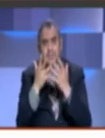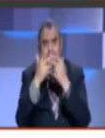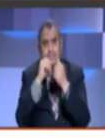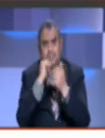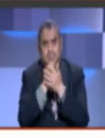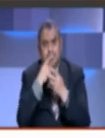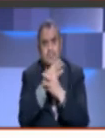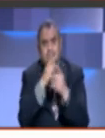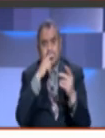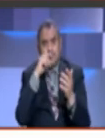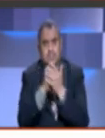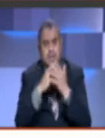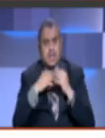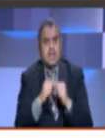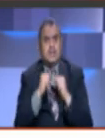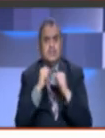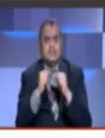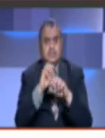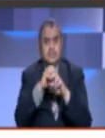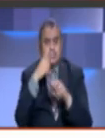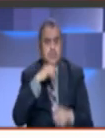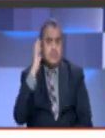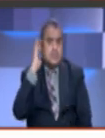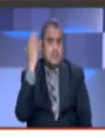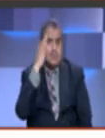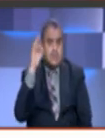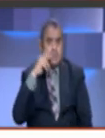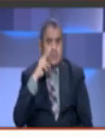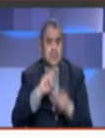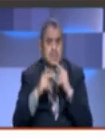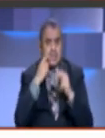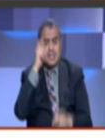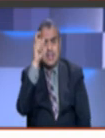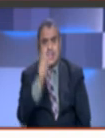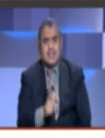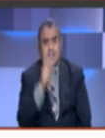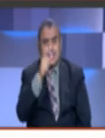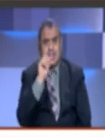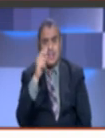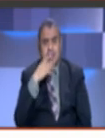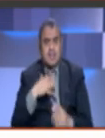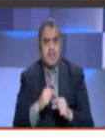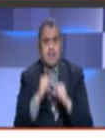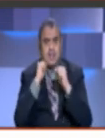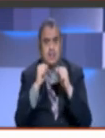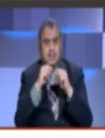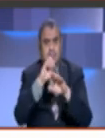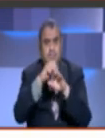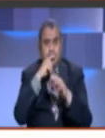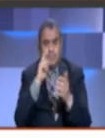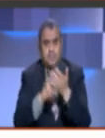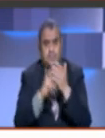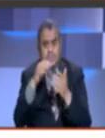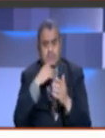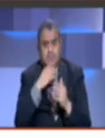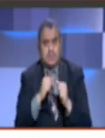العامة، الصحة العامة، ومعروف إن كل ما الإنسان كانت الصحة العامة له متأثرة